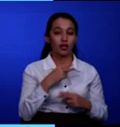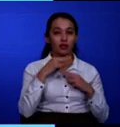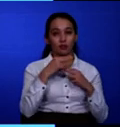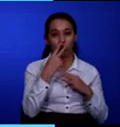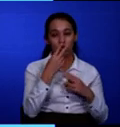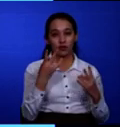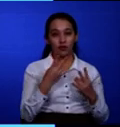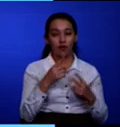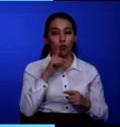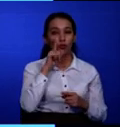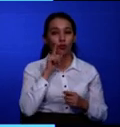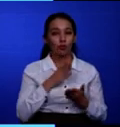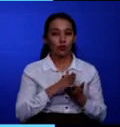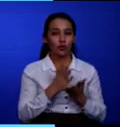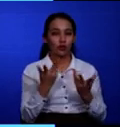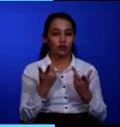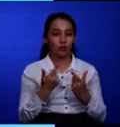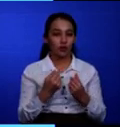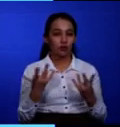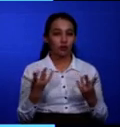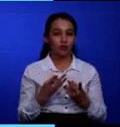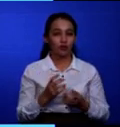usulni tanlaymiz. Demak,